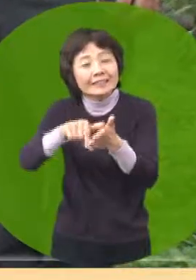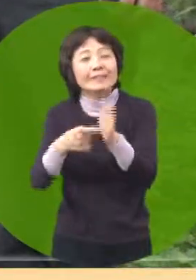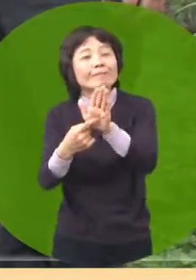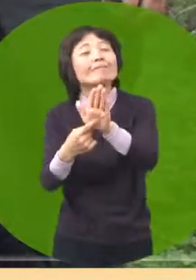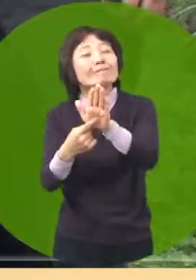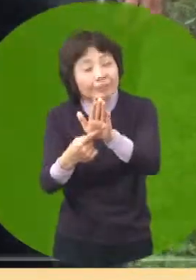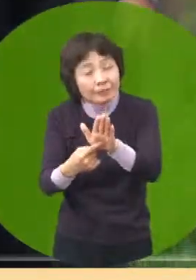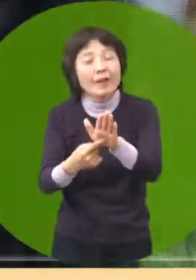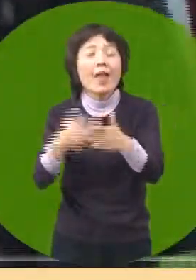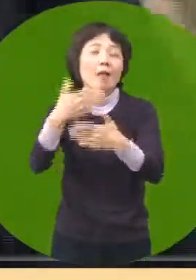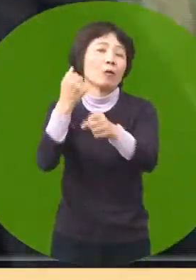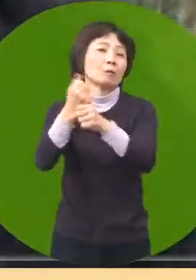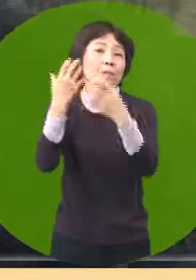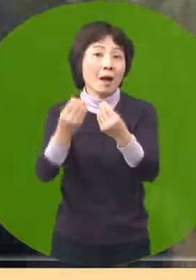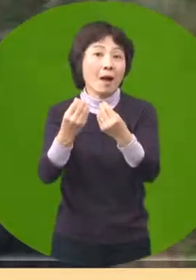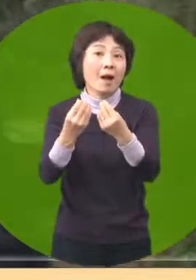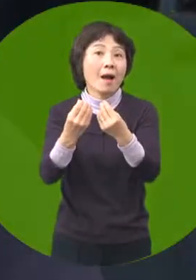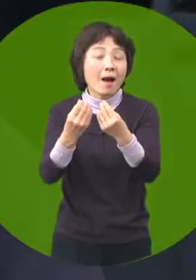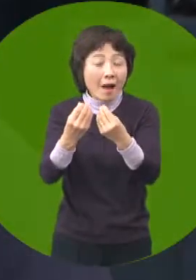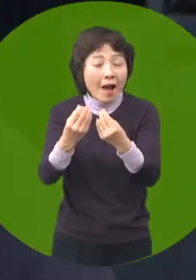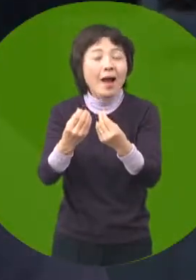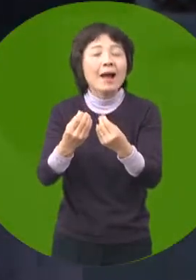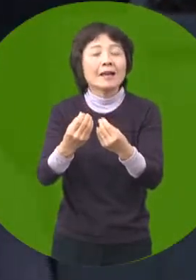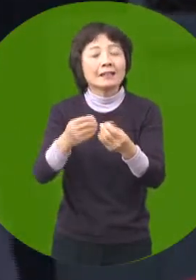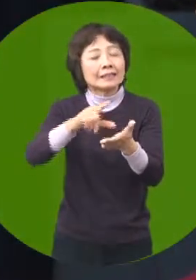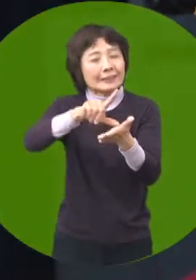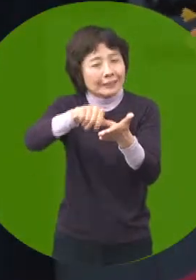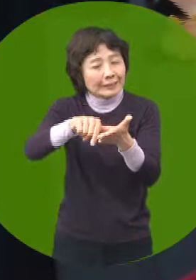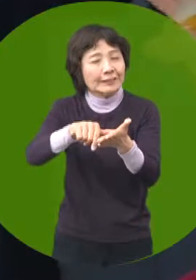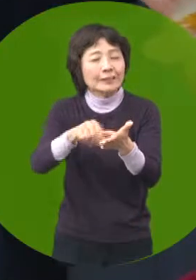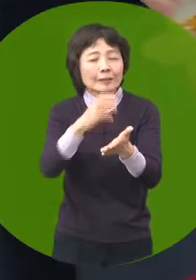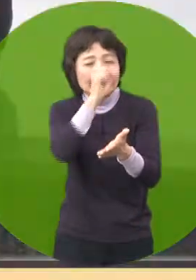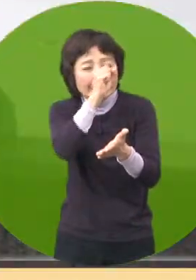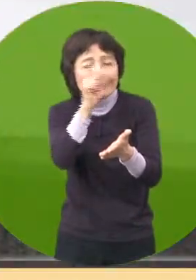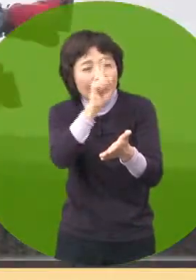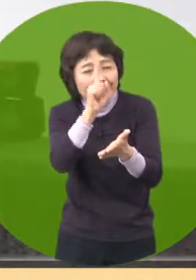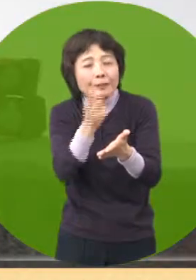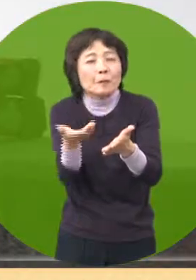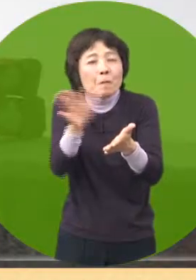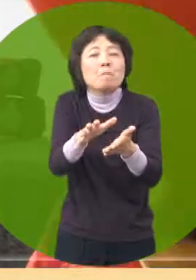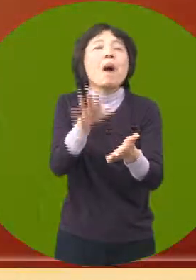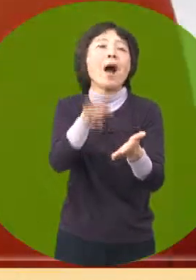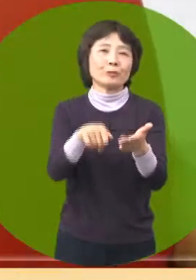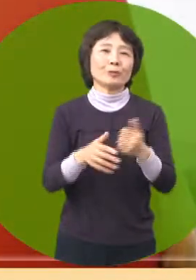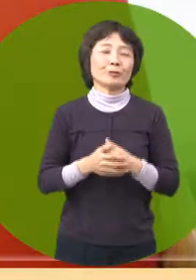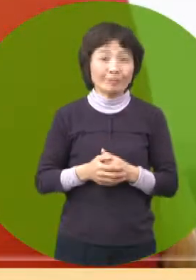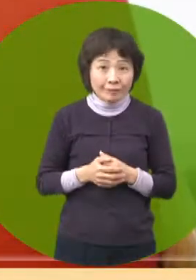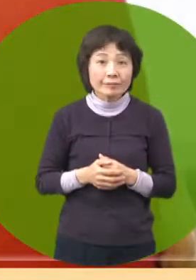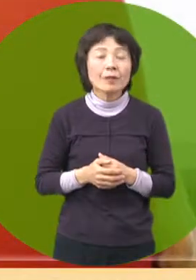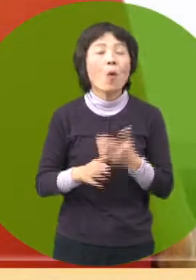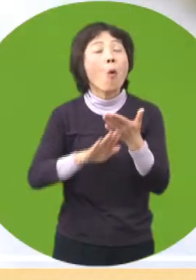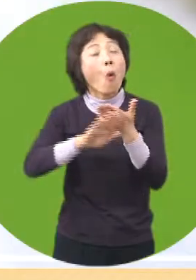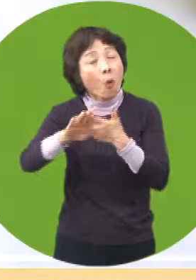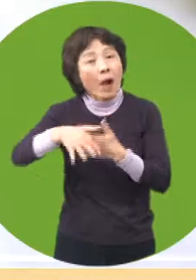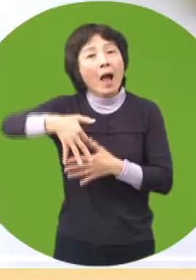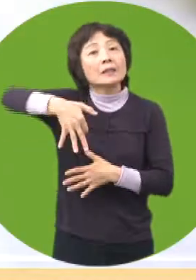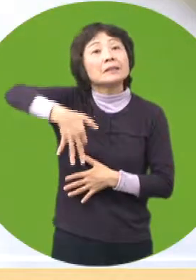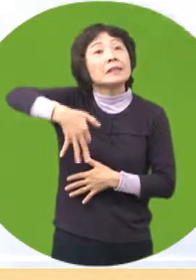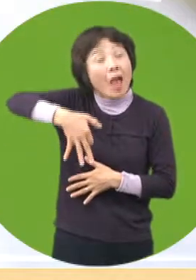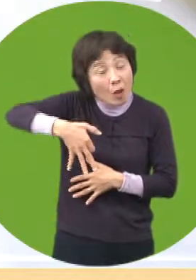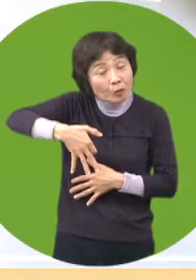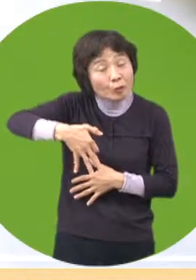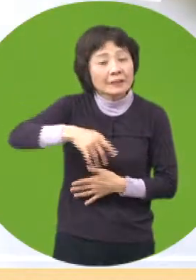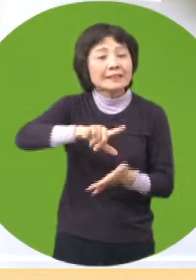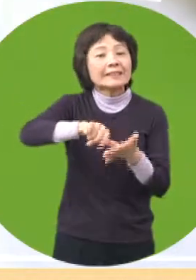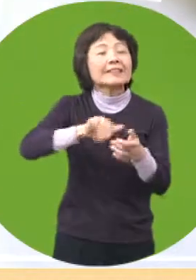画を制作しました。作品も地域の魅力がたっぷり詰まっておりますよ。 はい、そしてですね、その他にも CM で地元愛を表